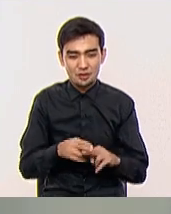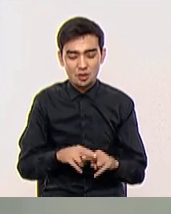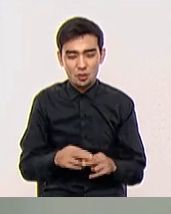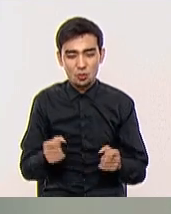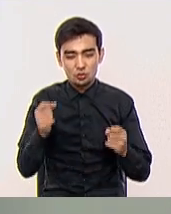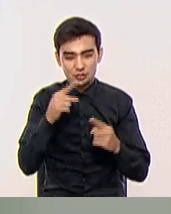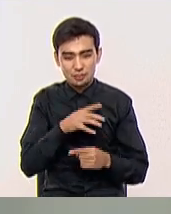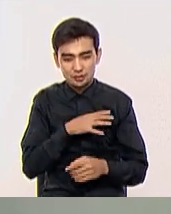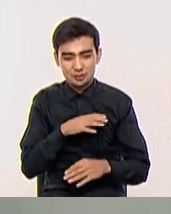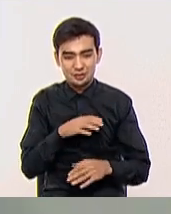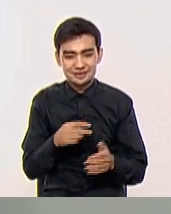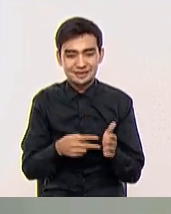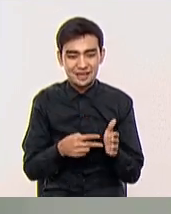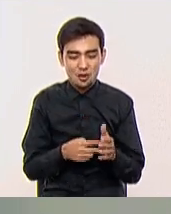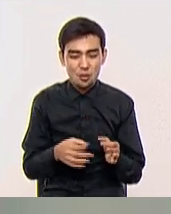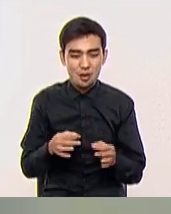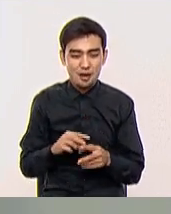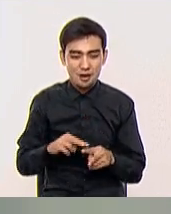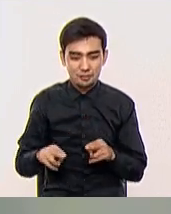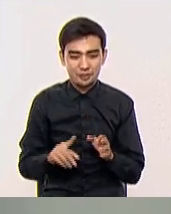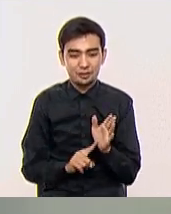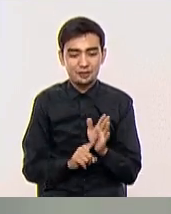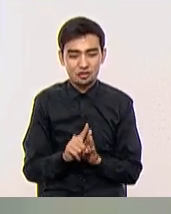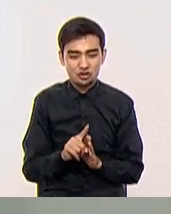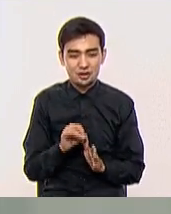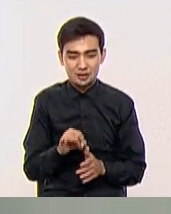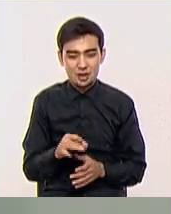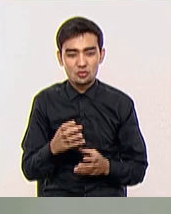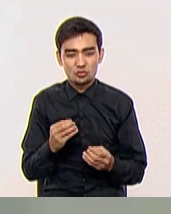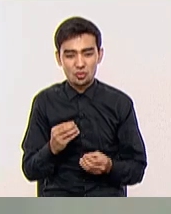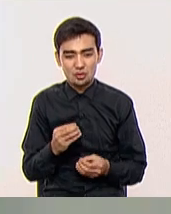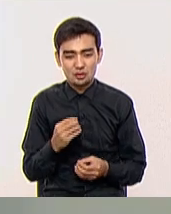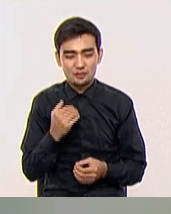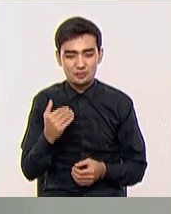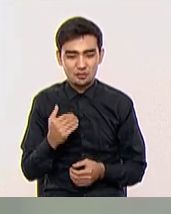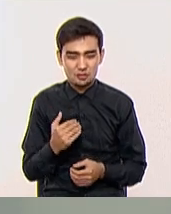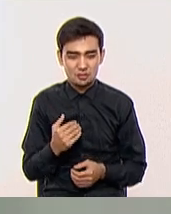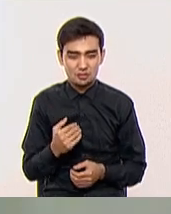анықтаған бағасымен басталады, және де оның бір